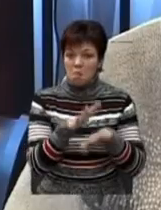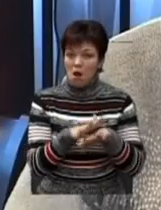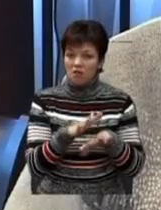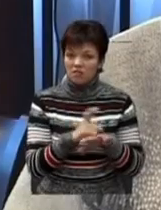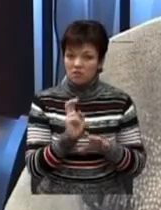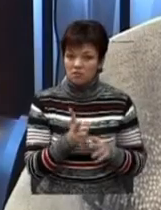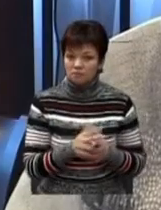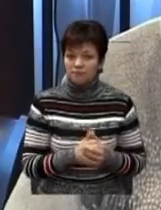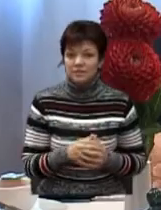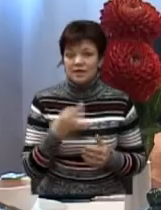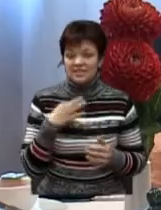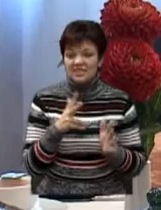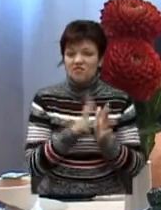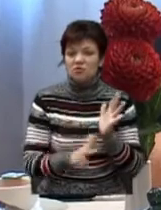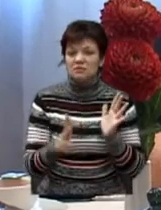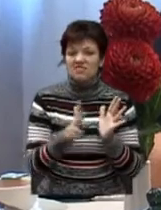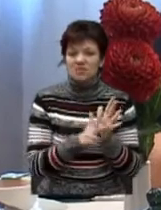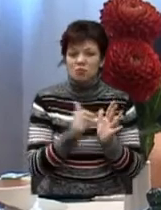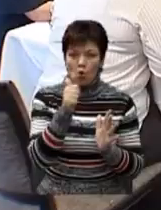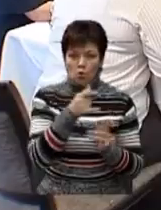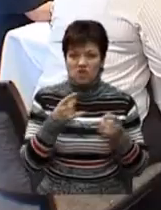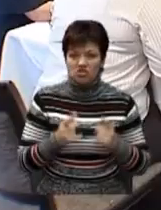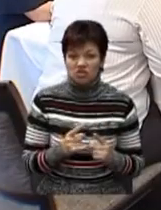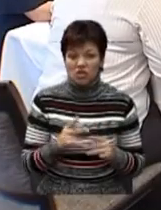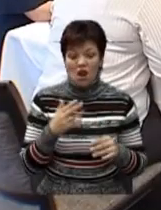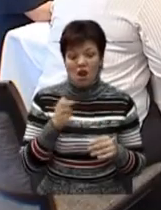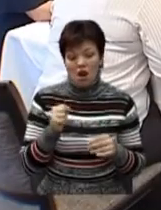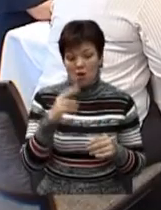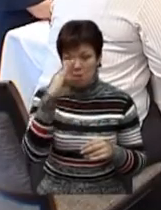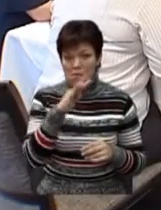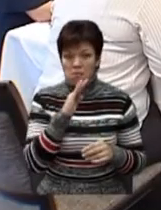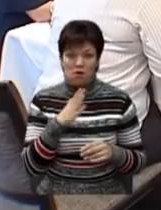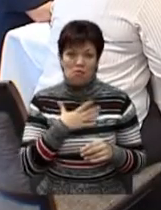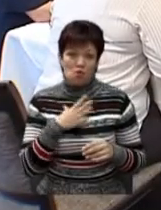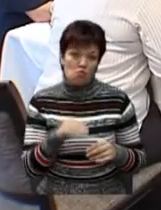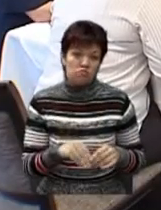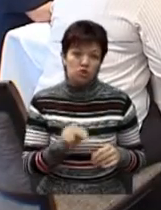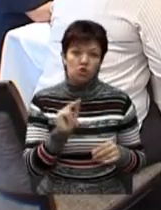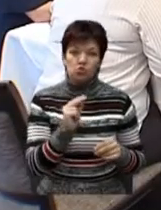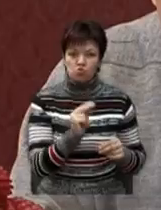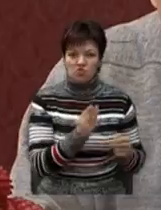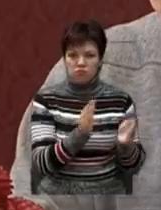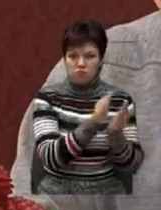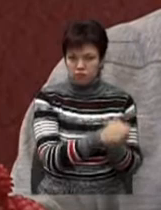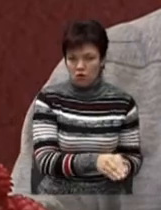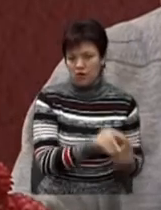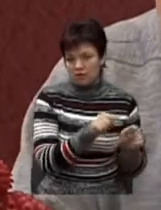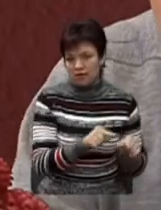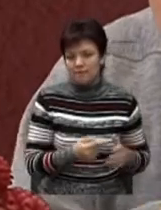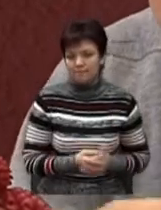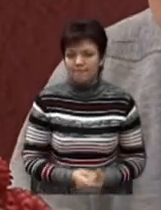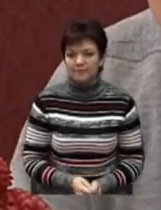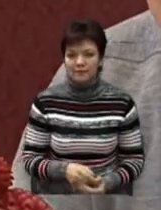моя биография короткая. Спасибо. Родители, к сожалению, умерли, похоронены в Чугуеве. Вот. Ну хорошо, вот мы